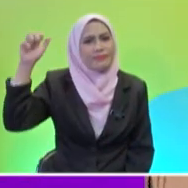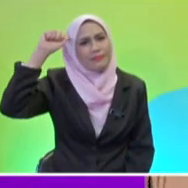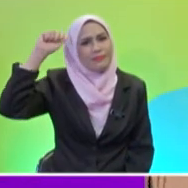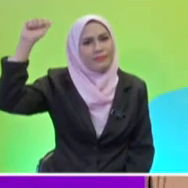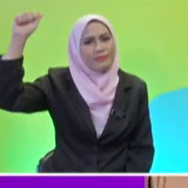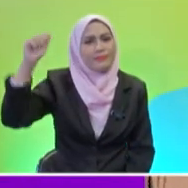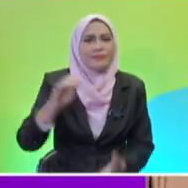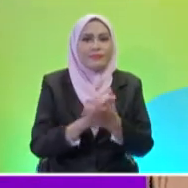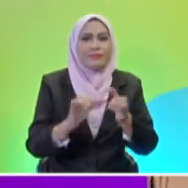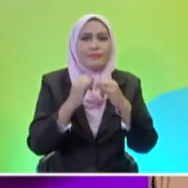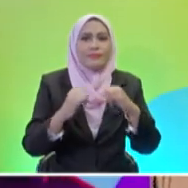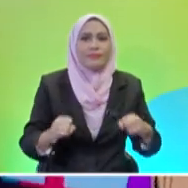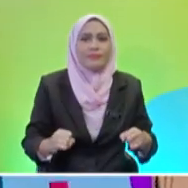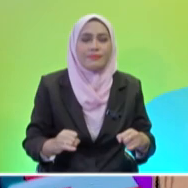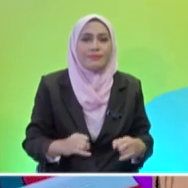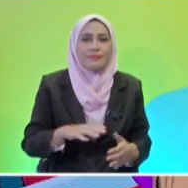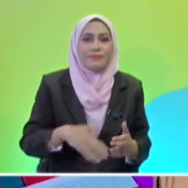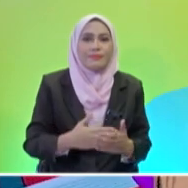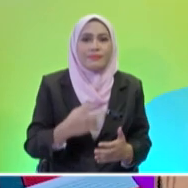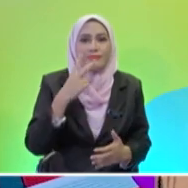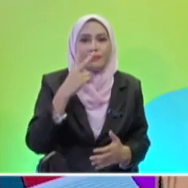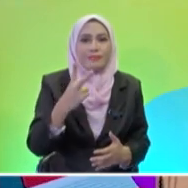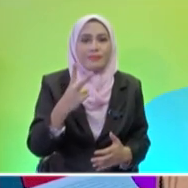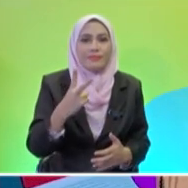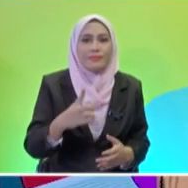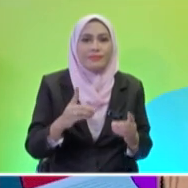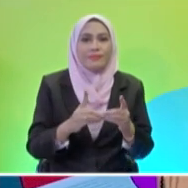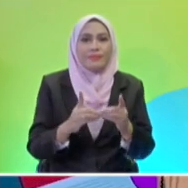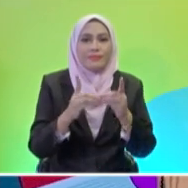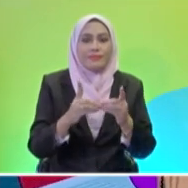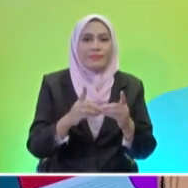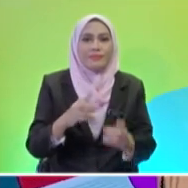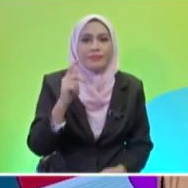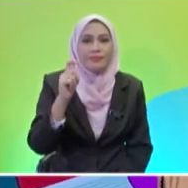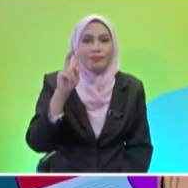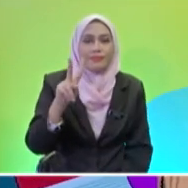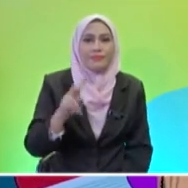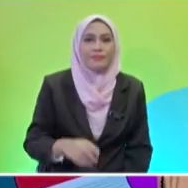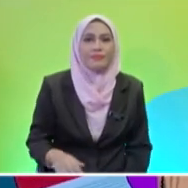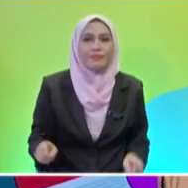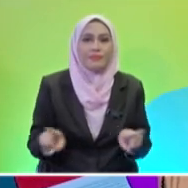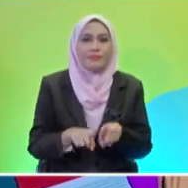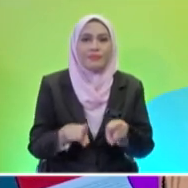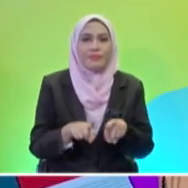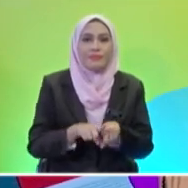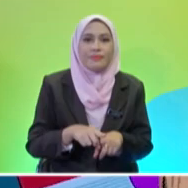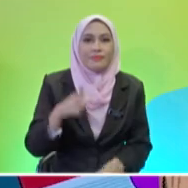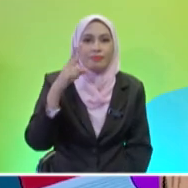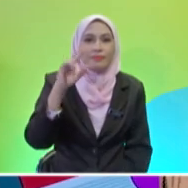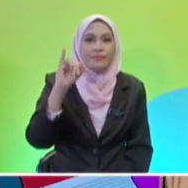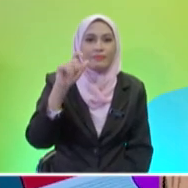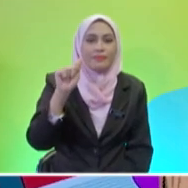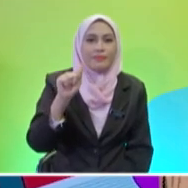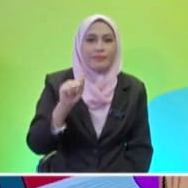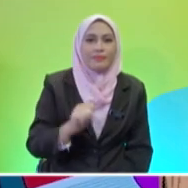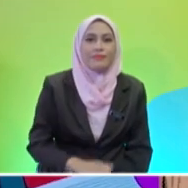Assalamualaikum, salam sejahtera. Anda sedang menyaksikan Didik TV KPM hari ini bersama-sama dengan saya Ria selaku pengacara anda. Apa khabar murid-murid